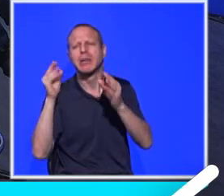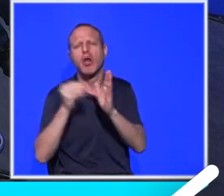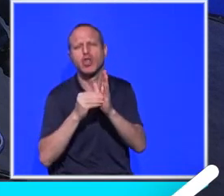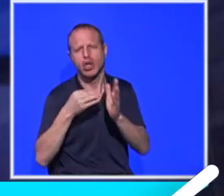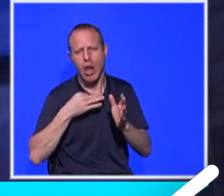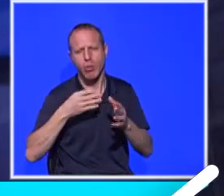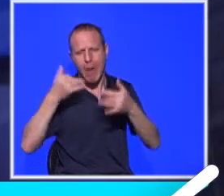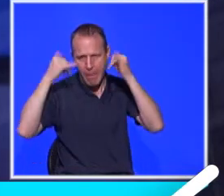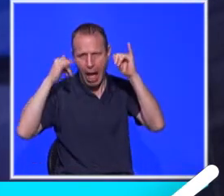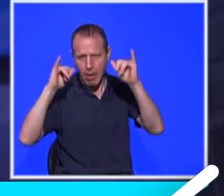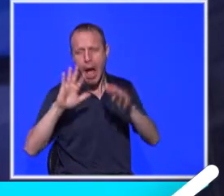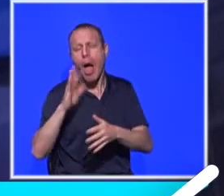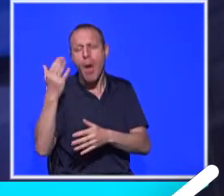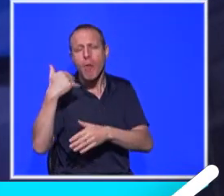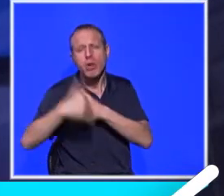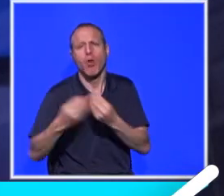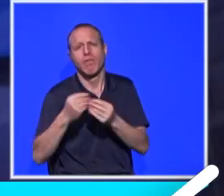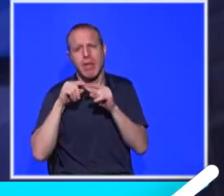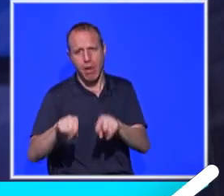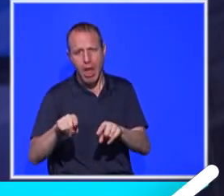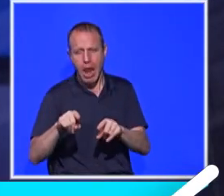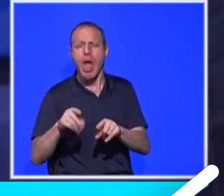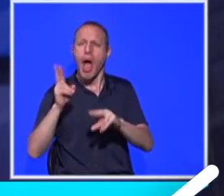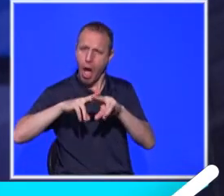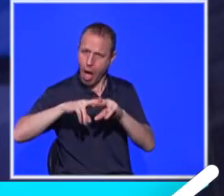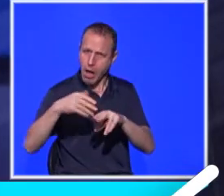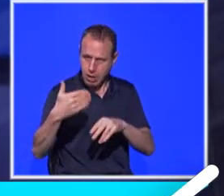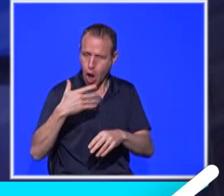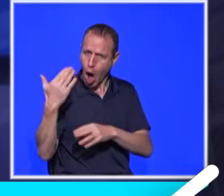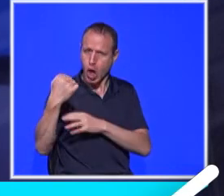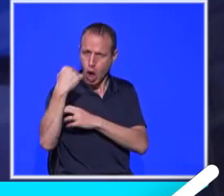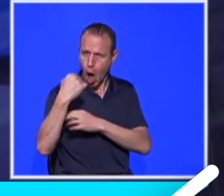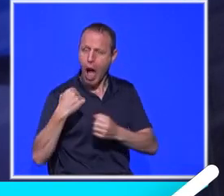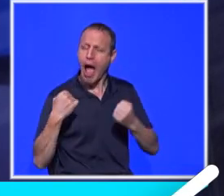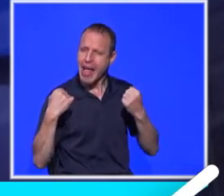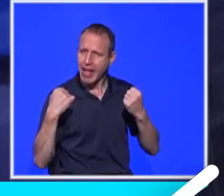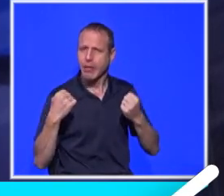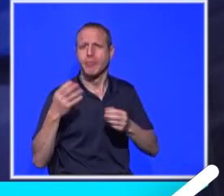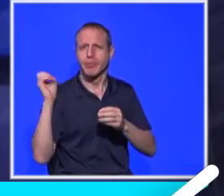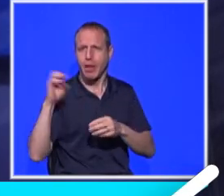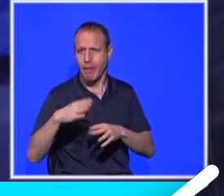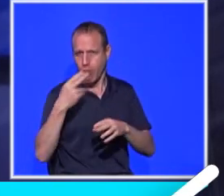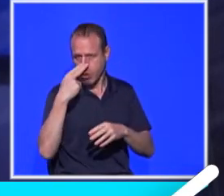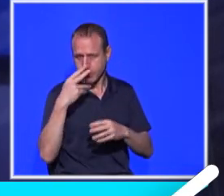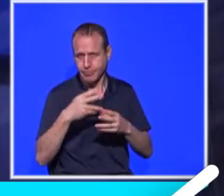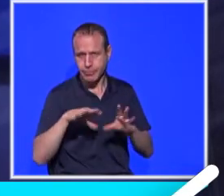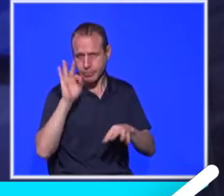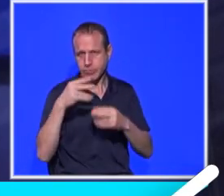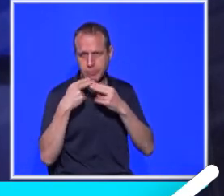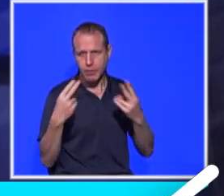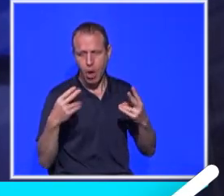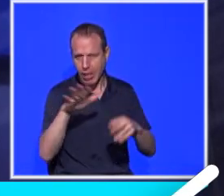כל, פרה-פרה, כפי שאומרים, בוא נגמור את הדברים האלו, אחרי זה יהיה לנו עוד כוח ואנרגיה לבוא ולנסות למצוא פתרון